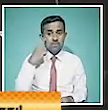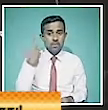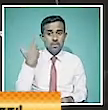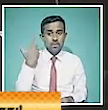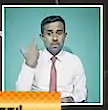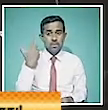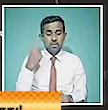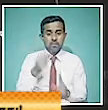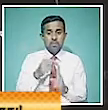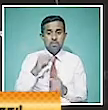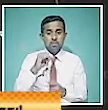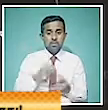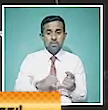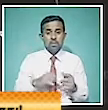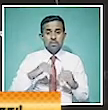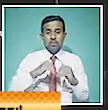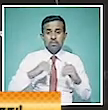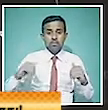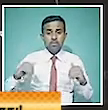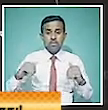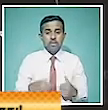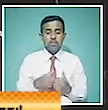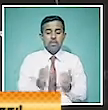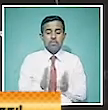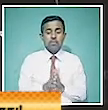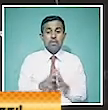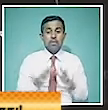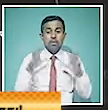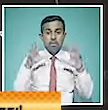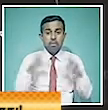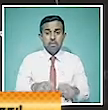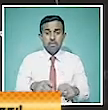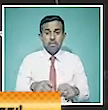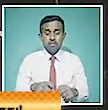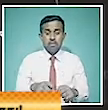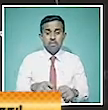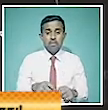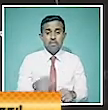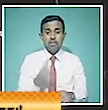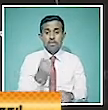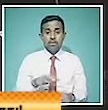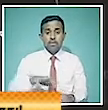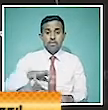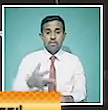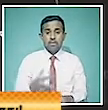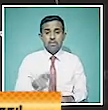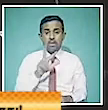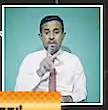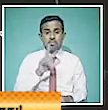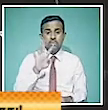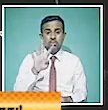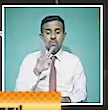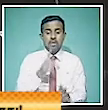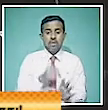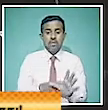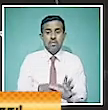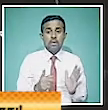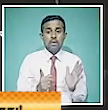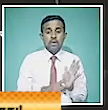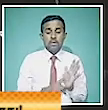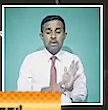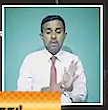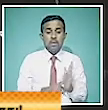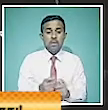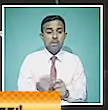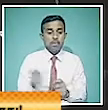செயலகங்களை பிரித்ததனால் இன்று தங்களுக்குரிய சொந்த காணிகள் அவர்களுக்கு 1984 எல்டிஓ பேமெண்ட் கொடுக்கப்பட்ட காணிகளில் கூட